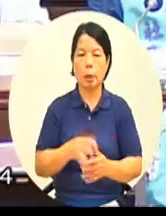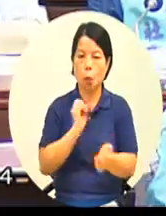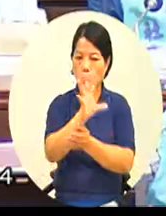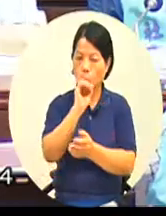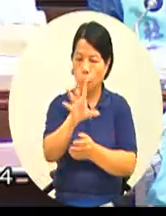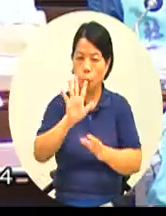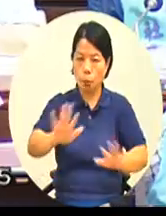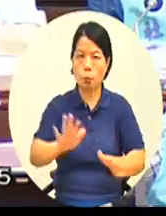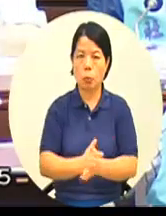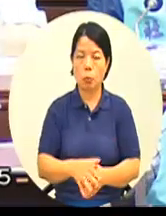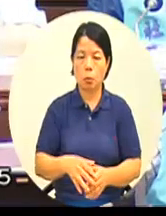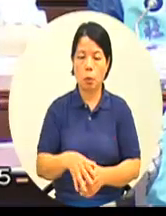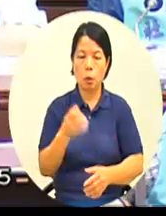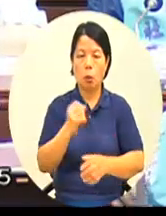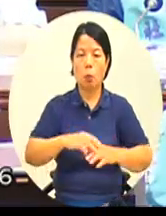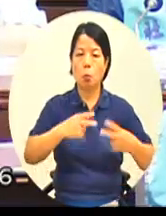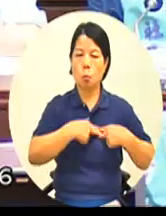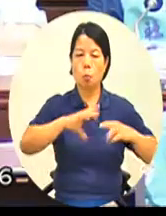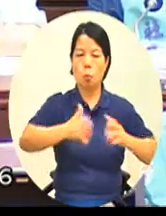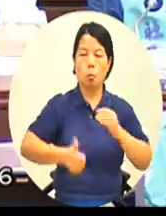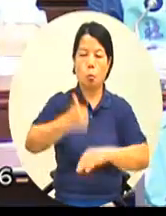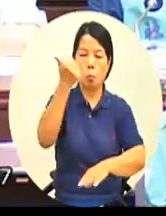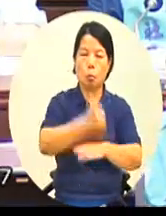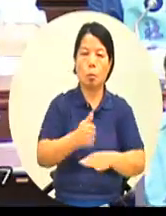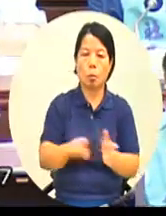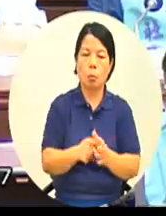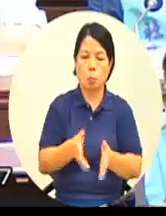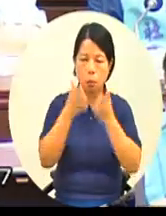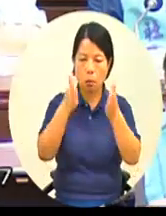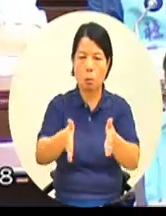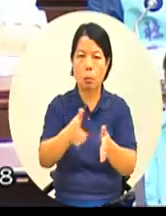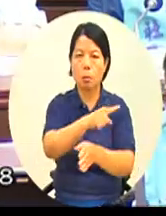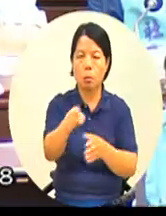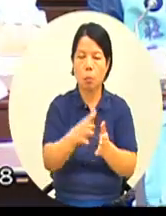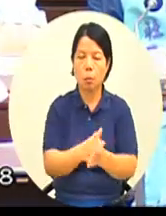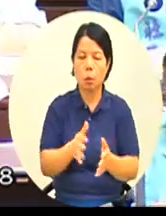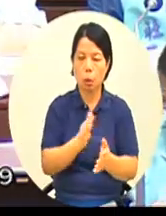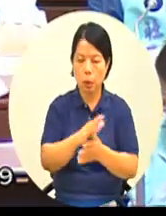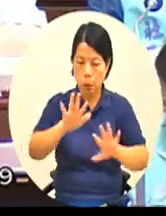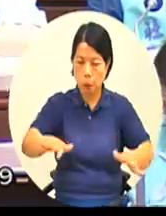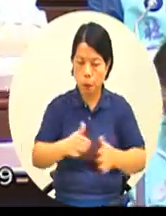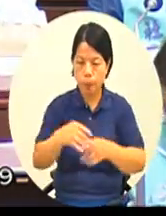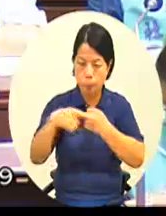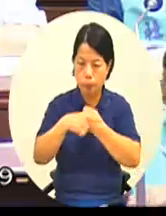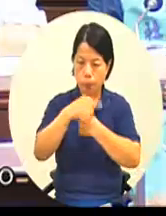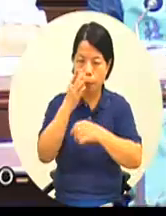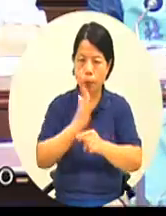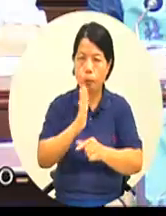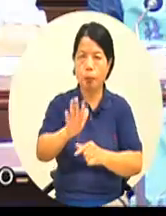以新政府上来之后，马上就针对这个议题有在做处理。所以原本